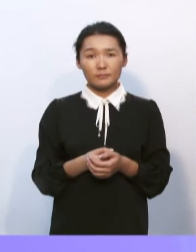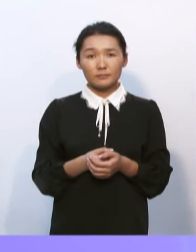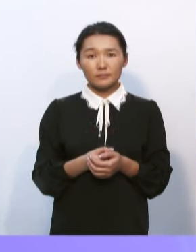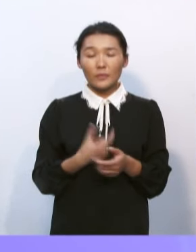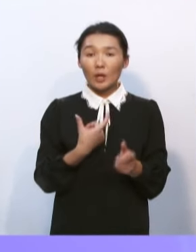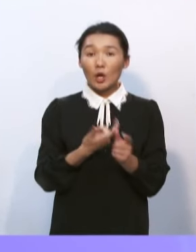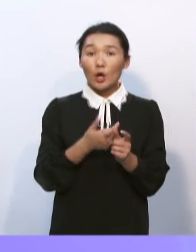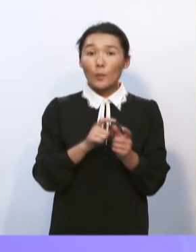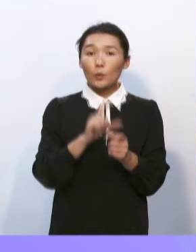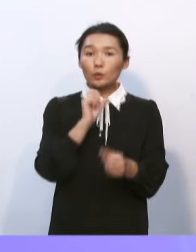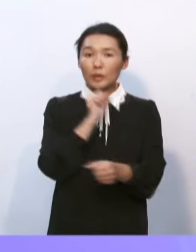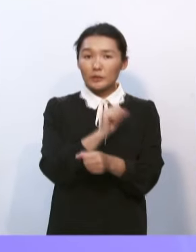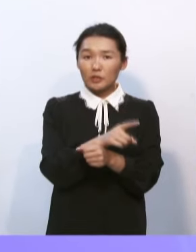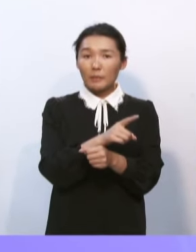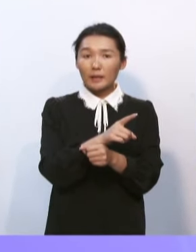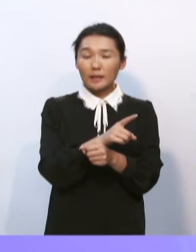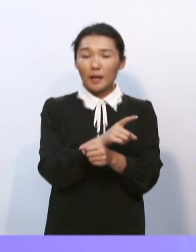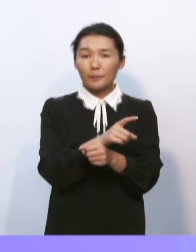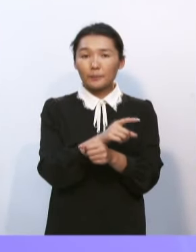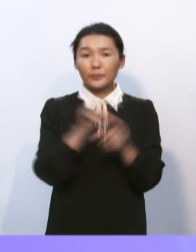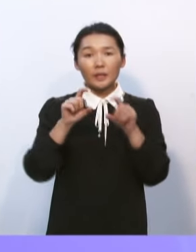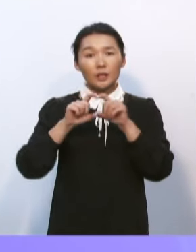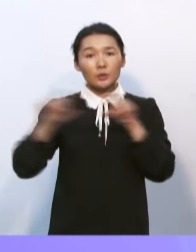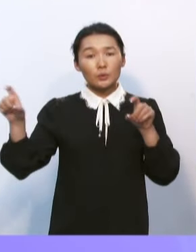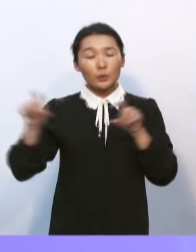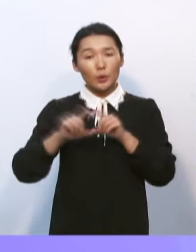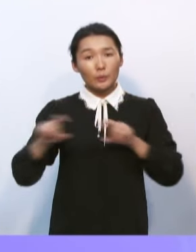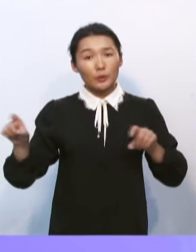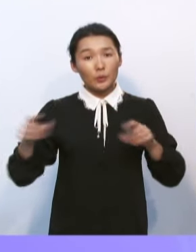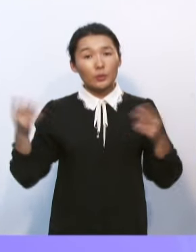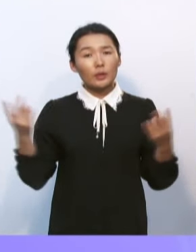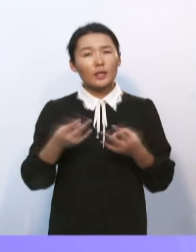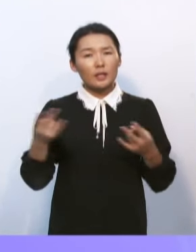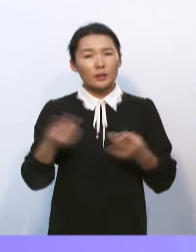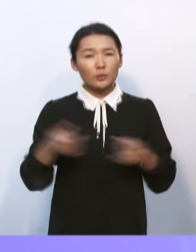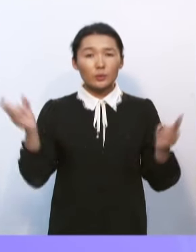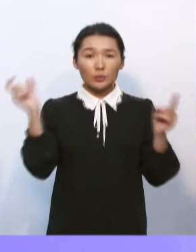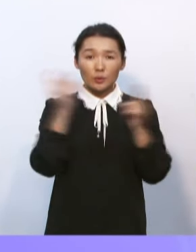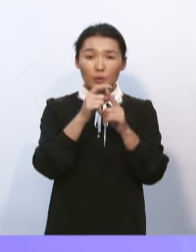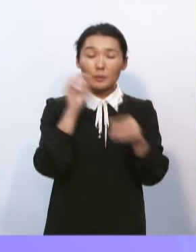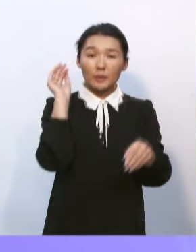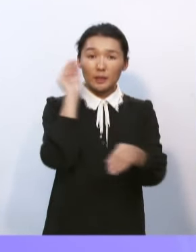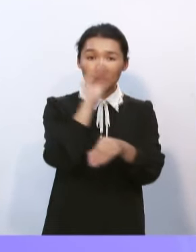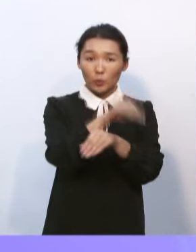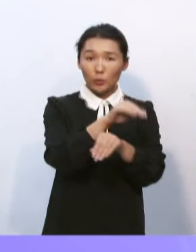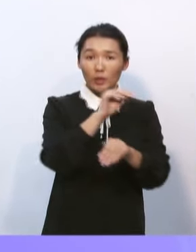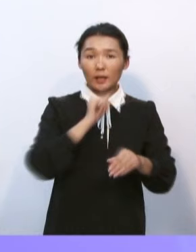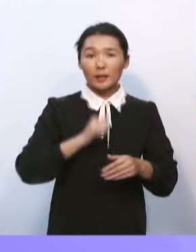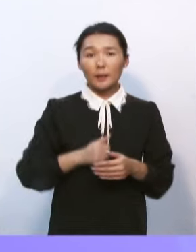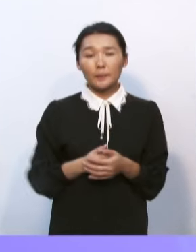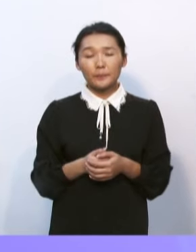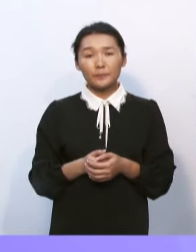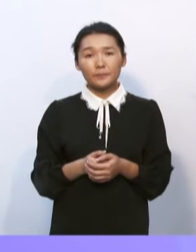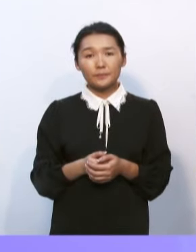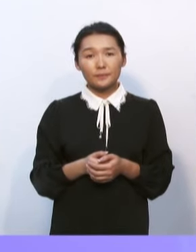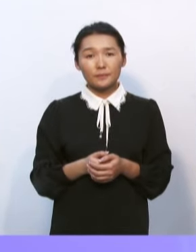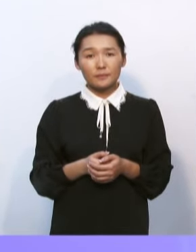Бул тапшырмада сүйлөмдөрдү керектүү сөздөр менен толуктагыла.